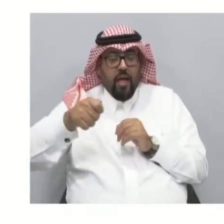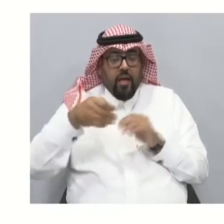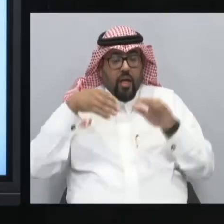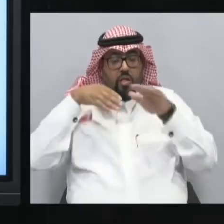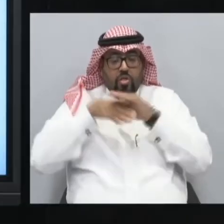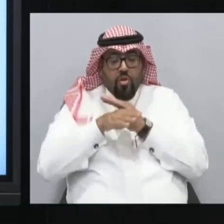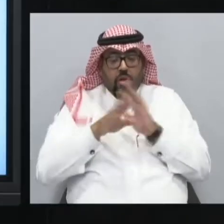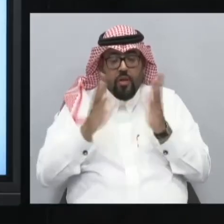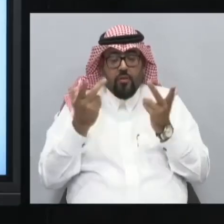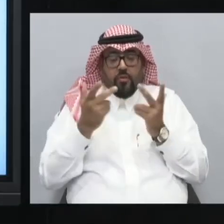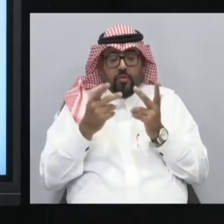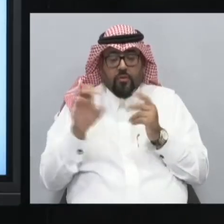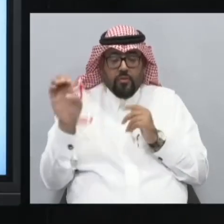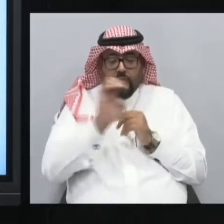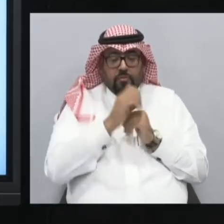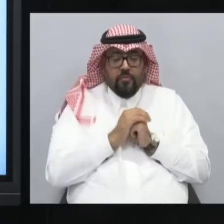هي هذه الخطوة؟